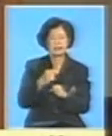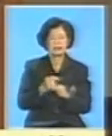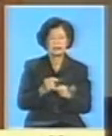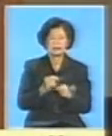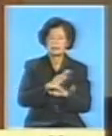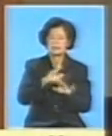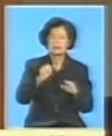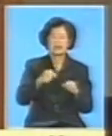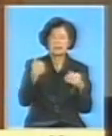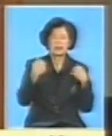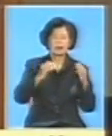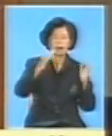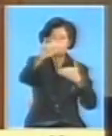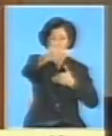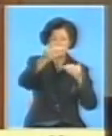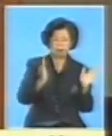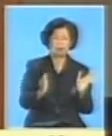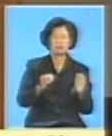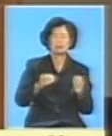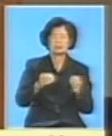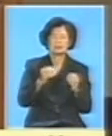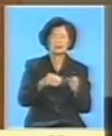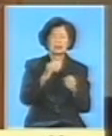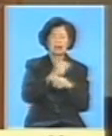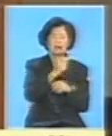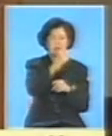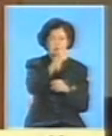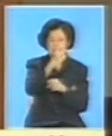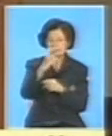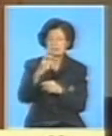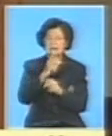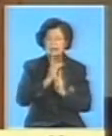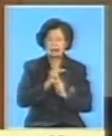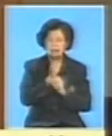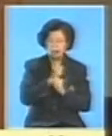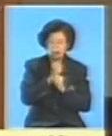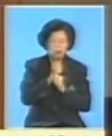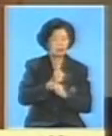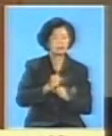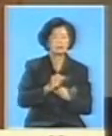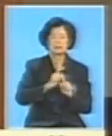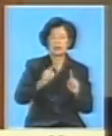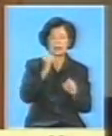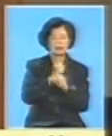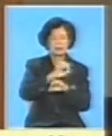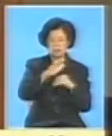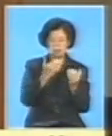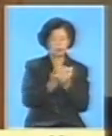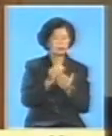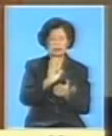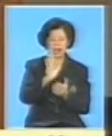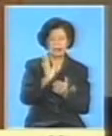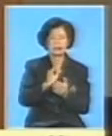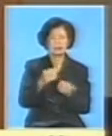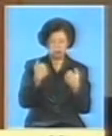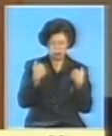บบเป็นสี่เหลี่ยมกล่องๆออกมาแล้วก็ทุ่มสมวันหน้าผมว่าหน้าต้องทำอย่างนั้นนะแต่ถ้าทำทั้งหมดมันคงไม่ได้อีกแหละมันก็มีการต่อต้านมากมายก็ทำตรงไหน